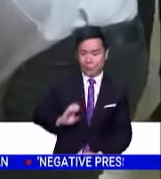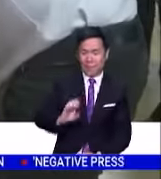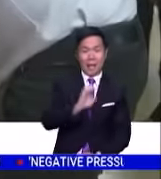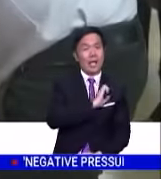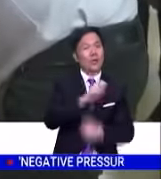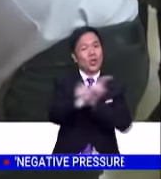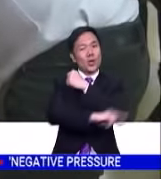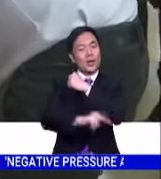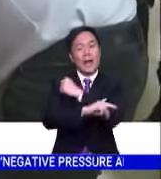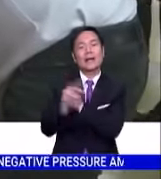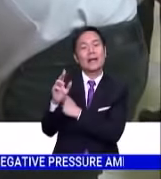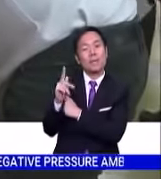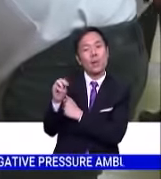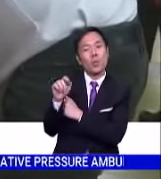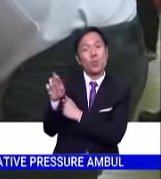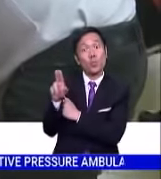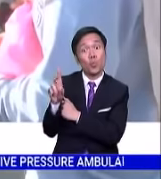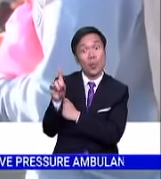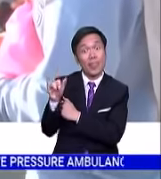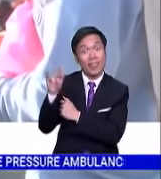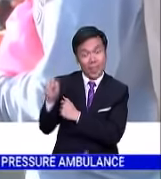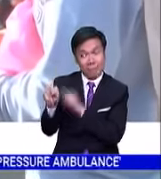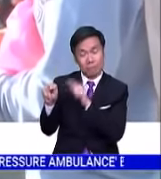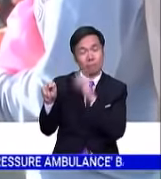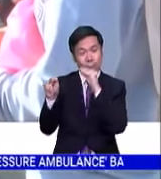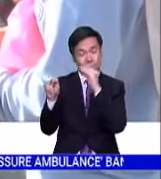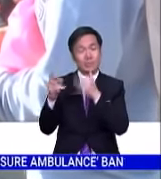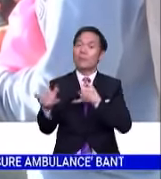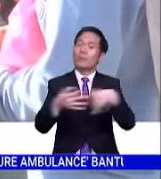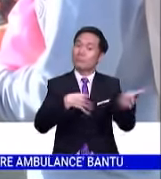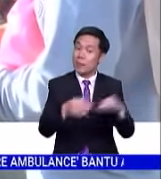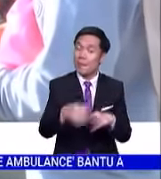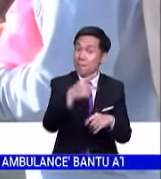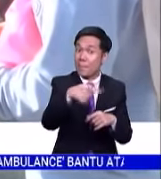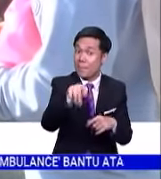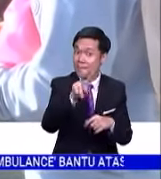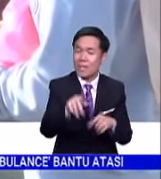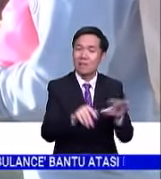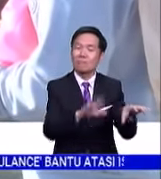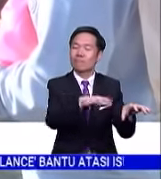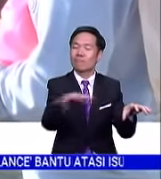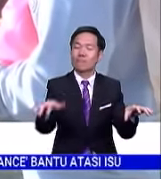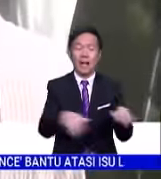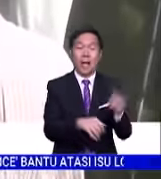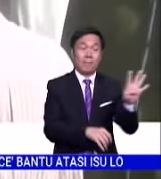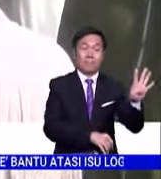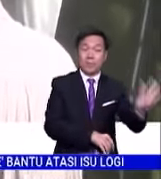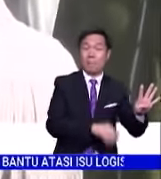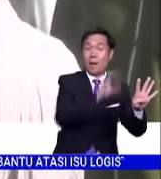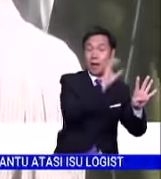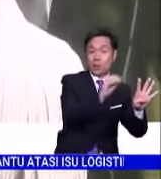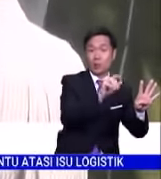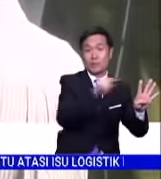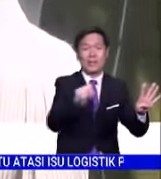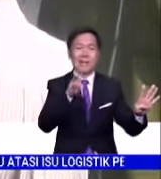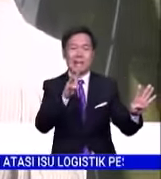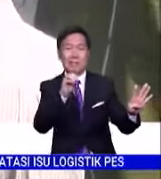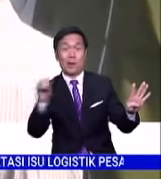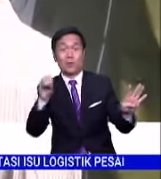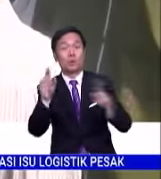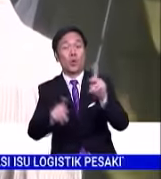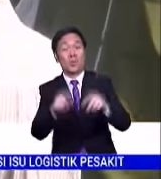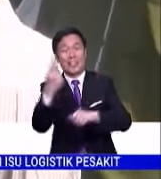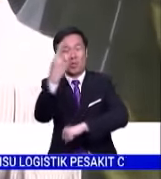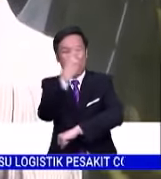Muhammad Akmal Kamarudin berkata, setiap PPV dapat memberikan suntikan kepada kira-kira 400 hingga 600